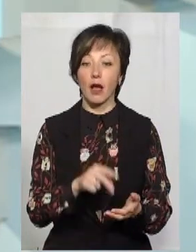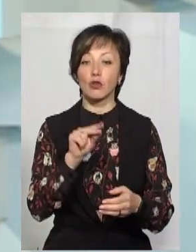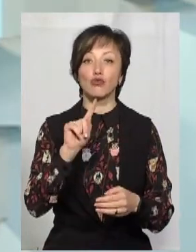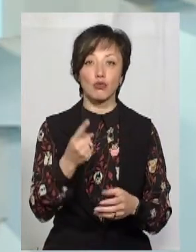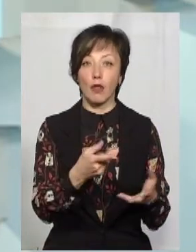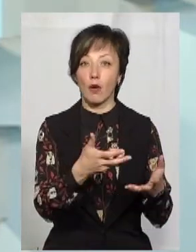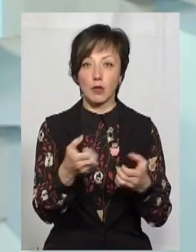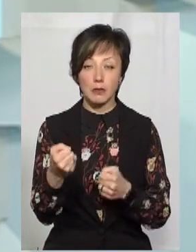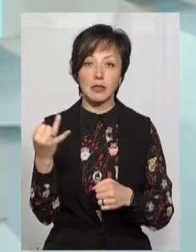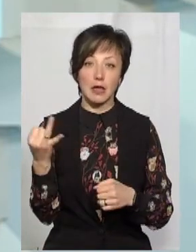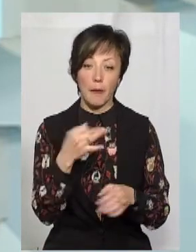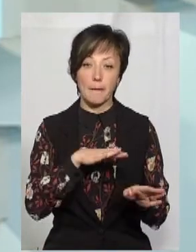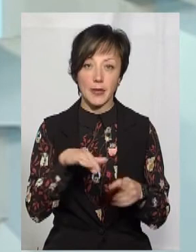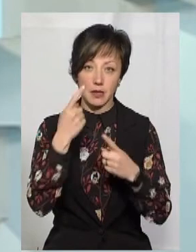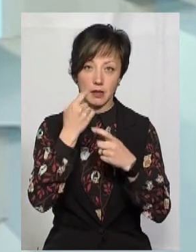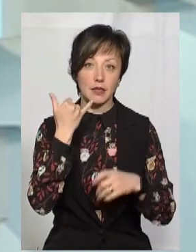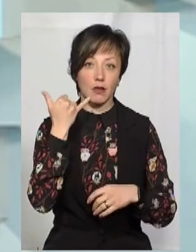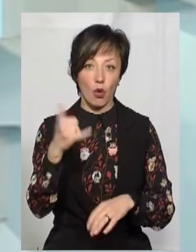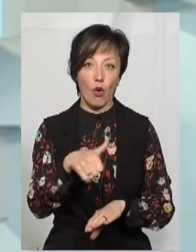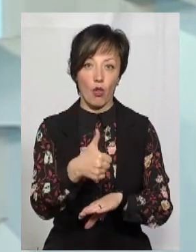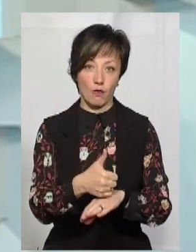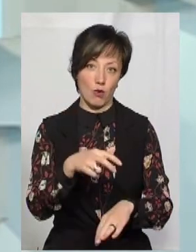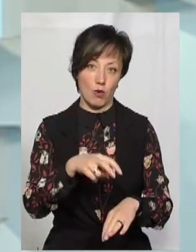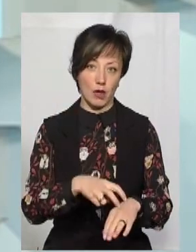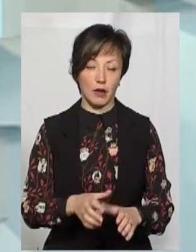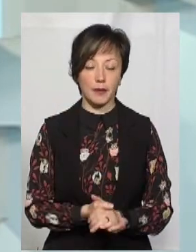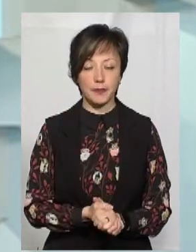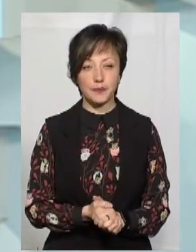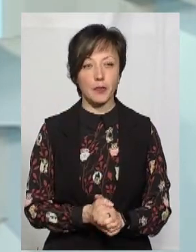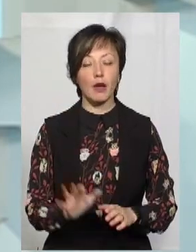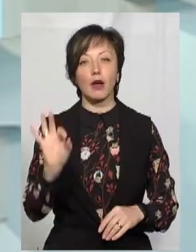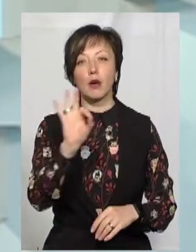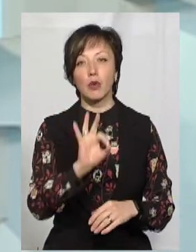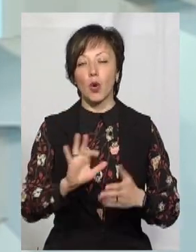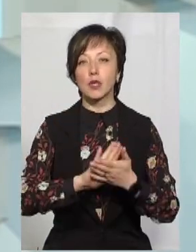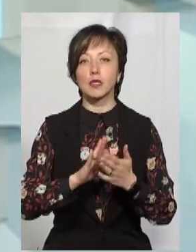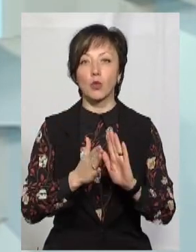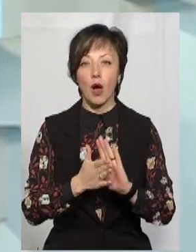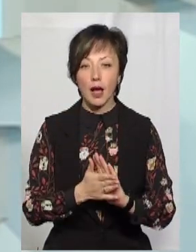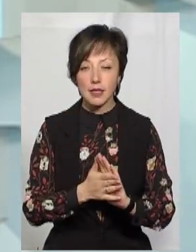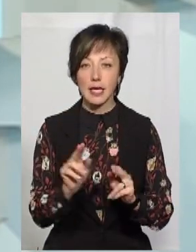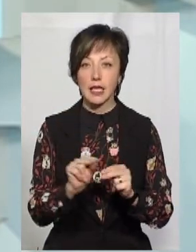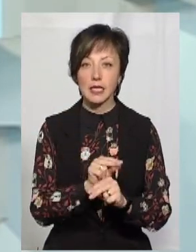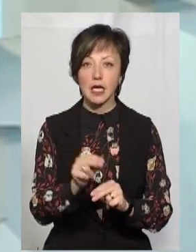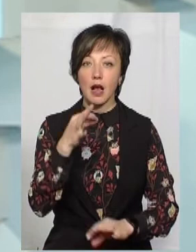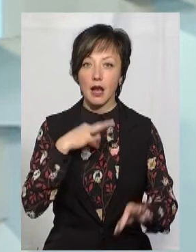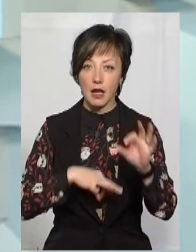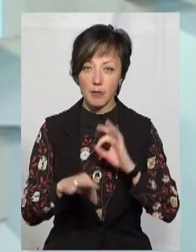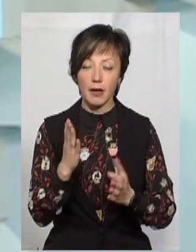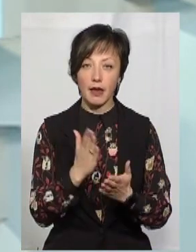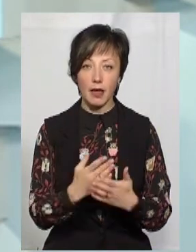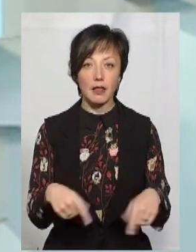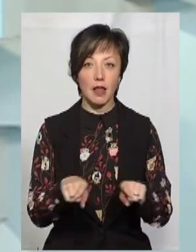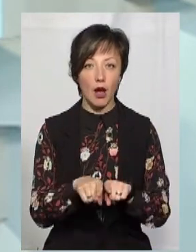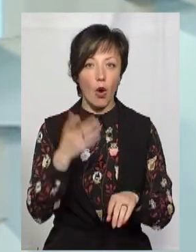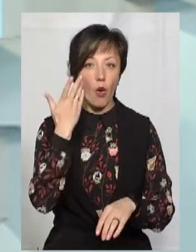отримали, тому мені цікаво. Зараз після ефіру зателефоную до головного лікаря. Щодо безпосередньо ситуації з ліками, тут є момент який.